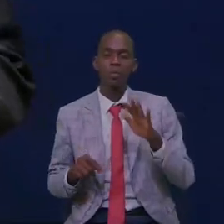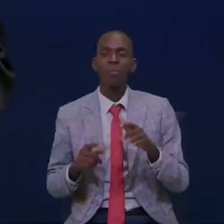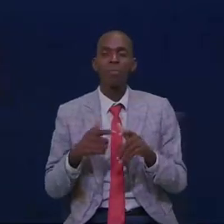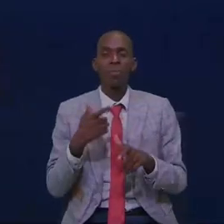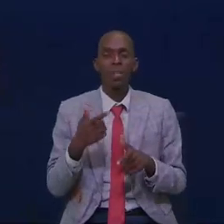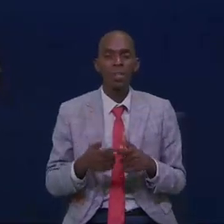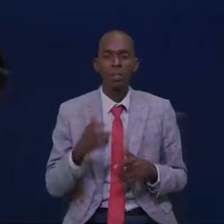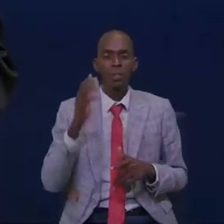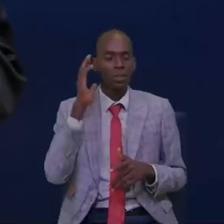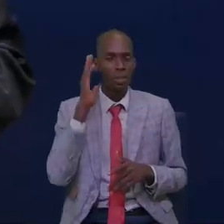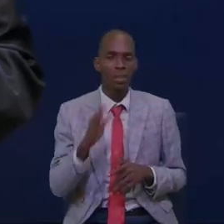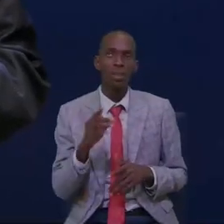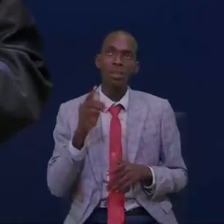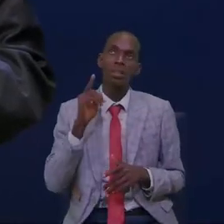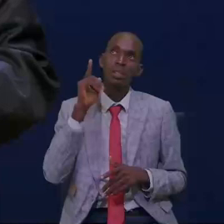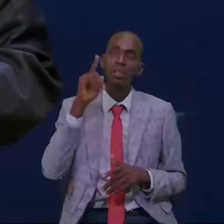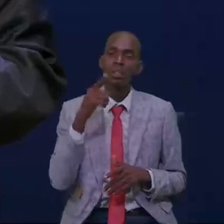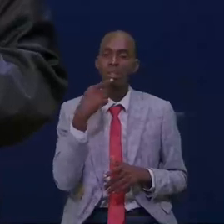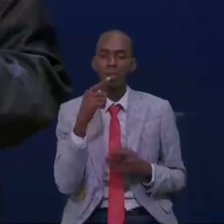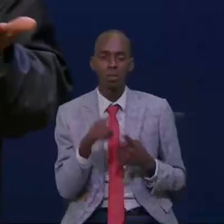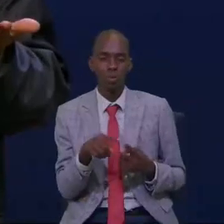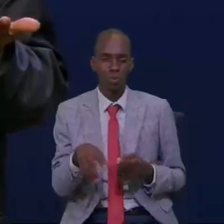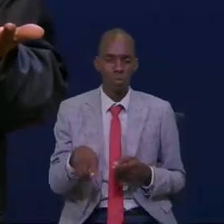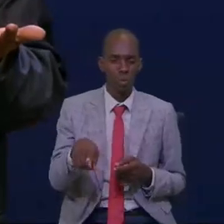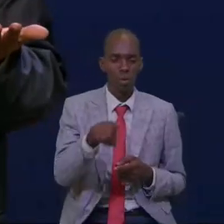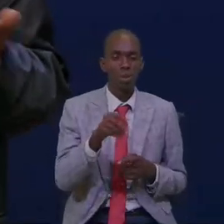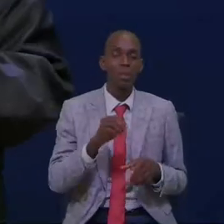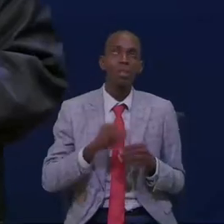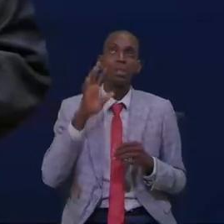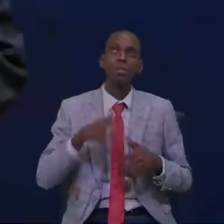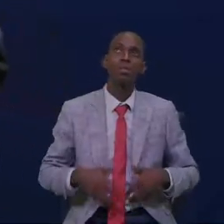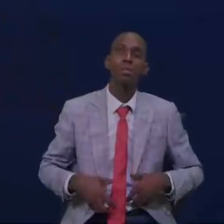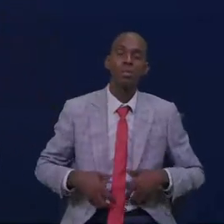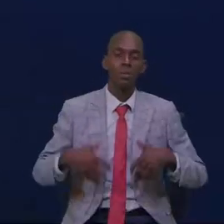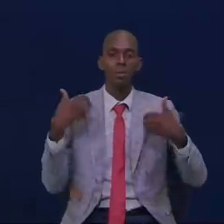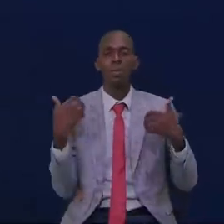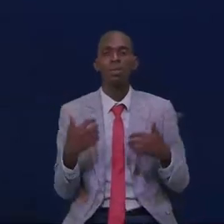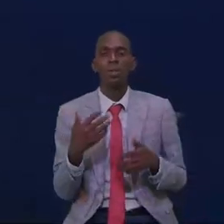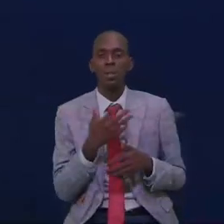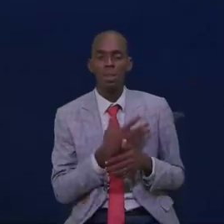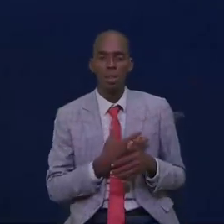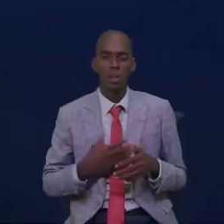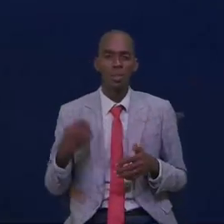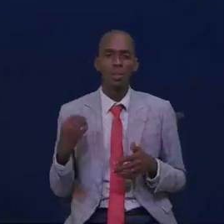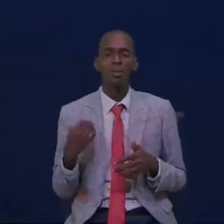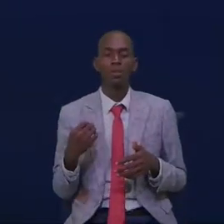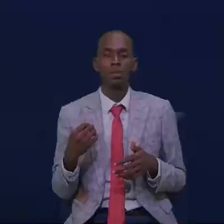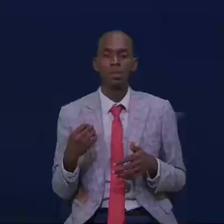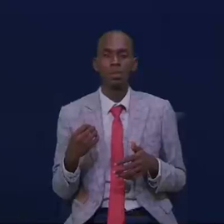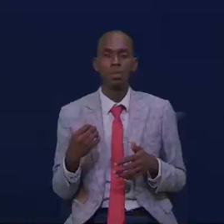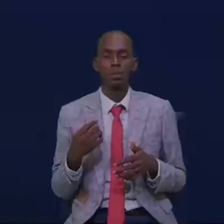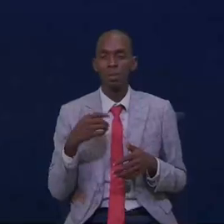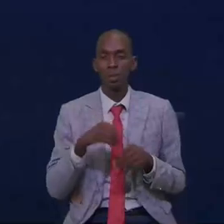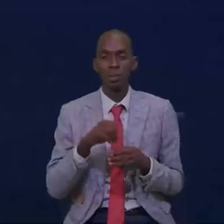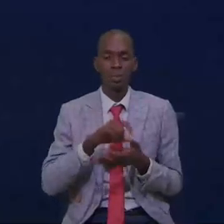5 dit, puis il leur parle dans sa colère. Il les épouvante dans sa fureur. Verset